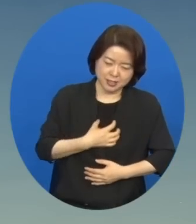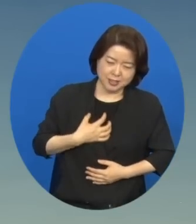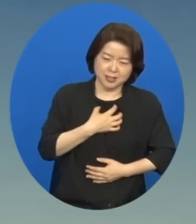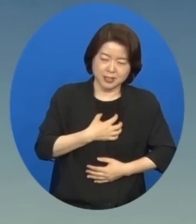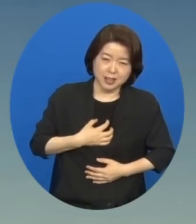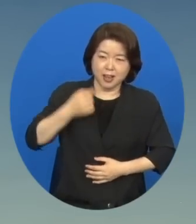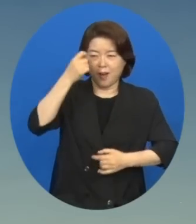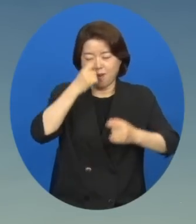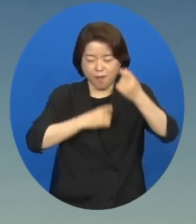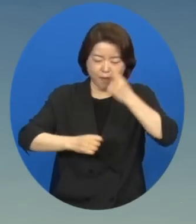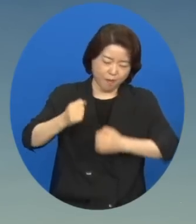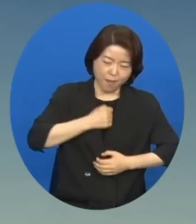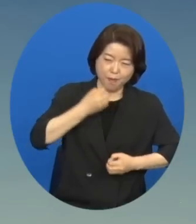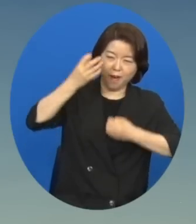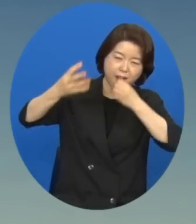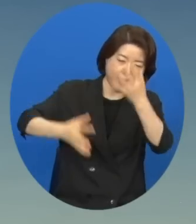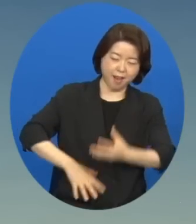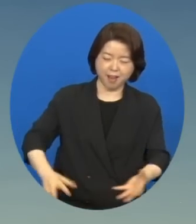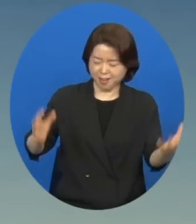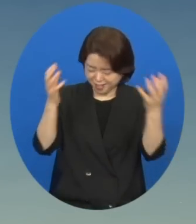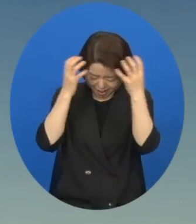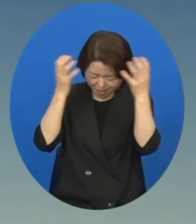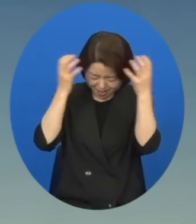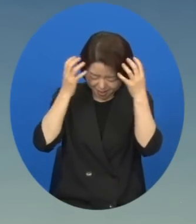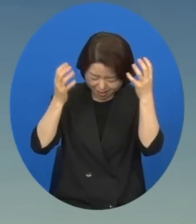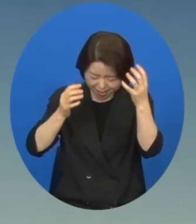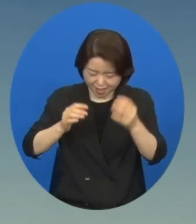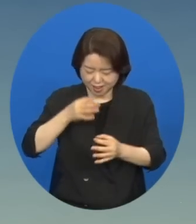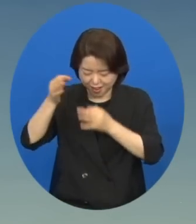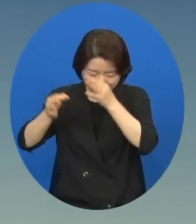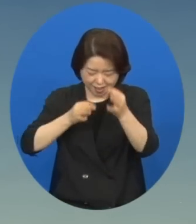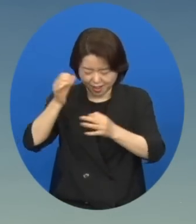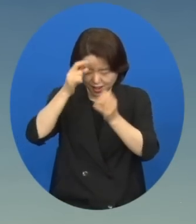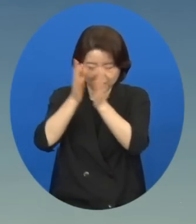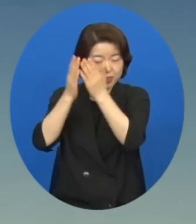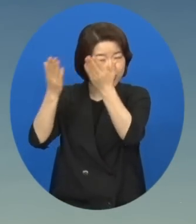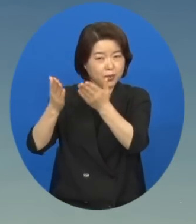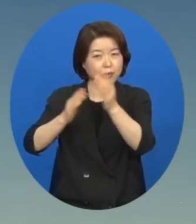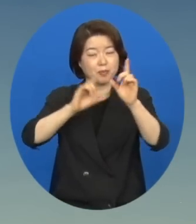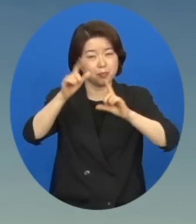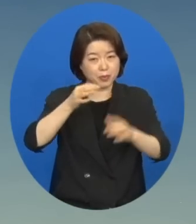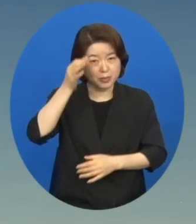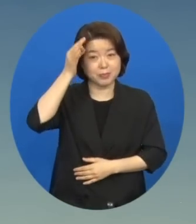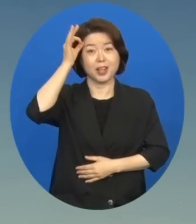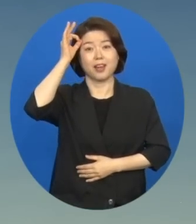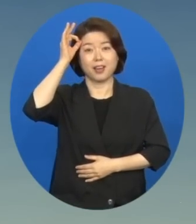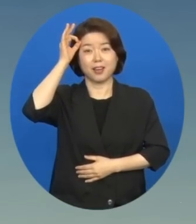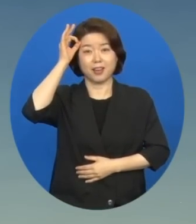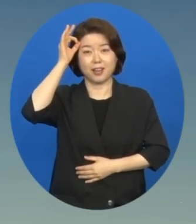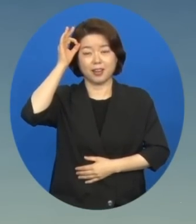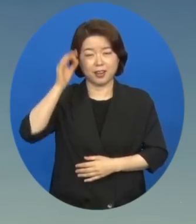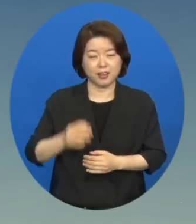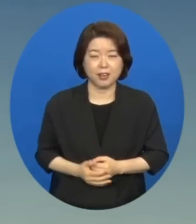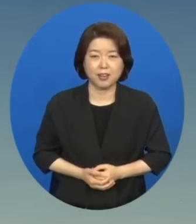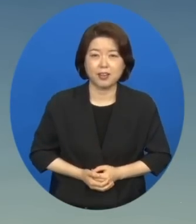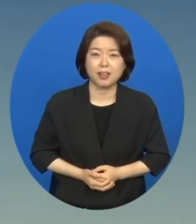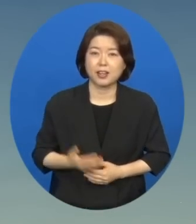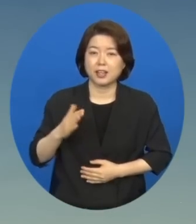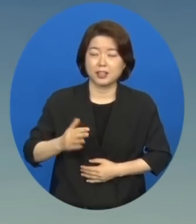고통스럽고 쥐어 짜내는 것 같고 이런 이미지가 떠오르지 않으세요? 그런데